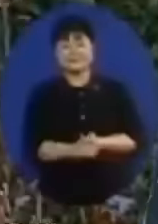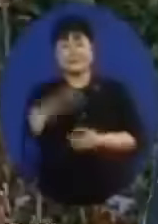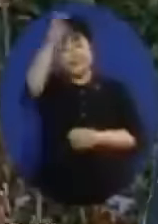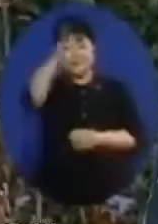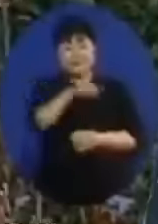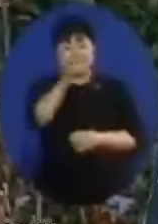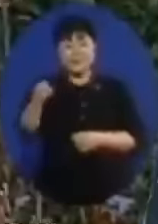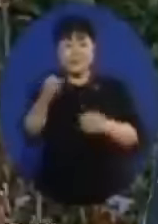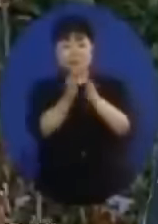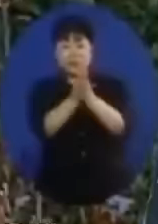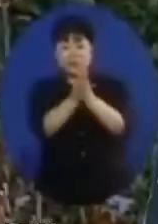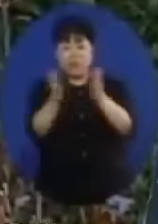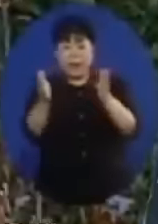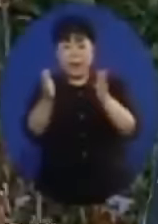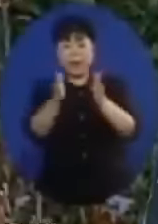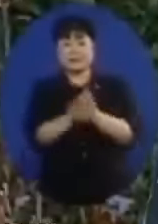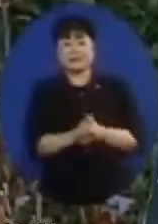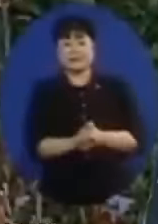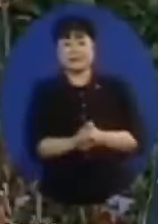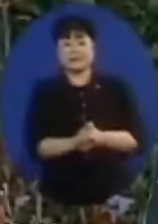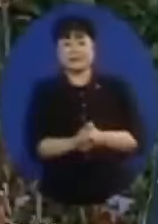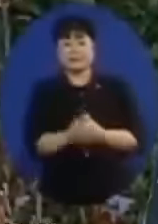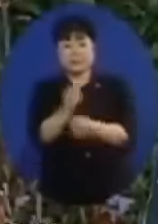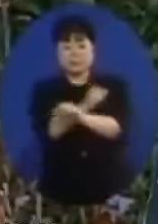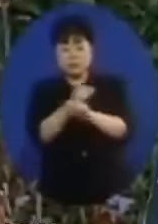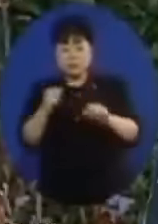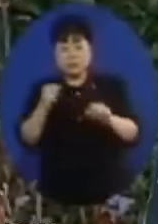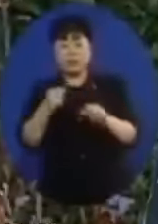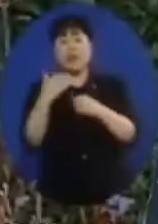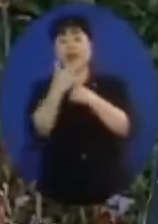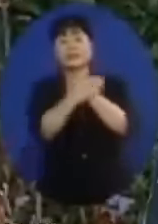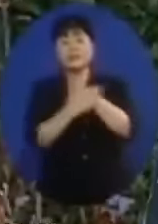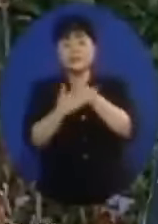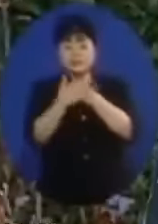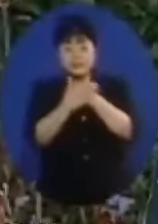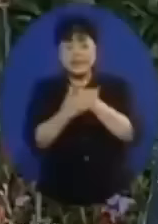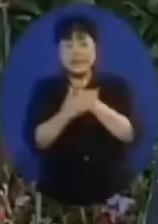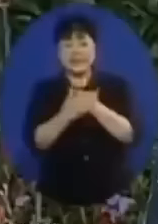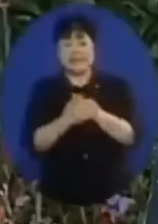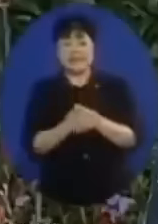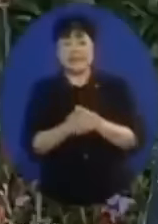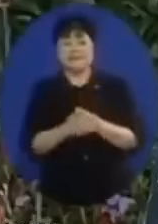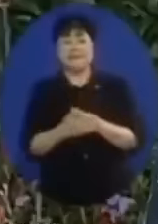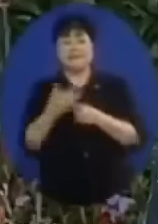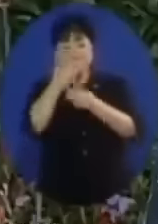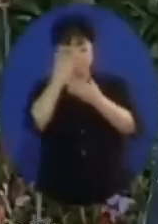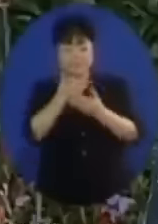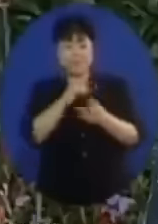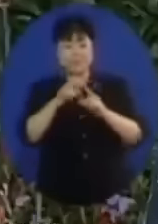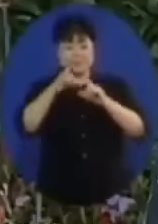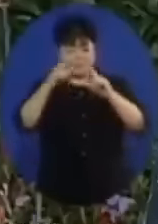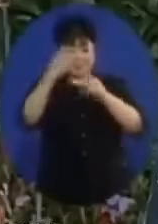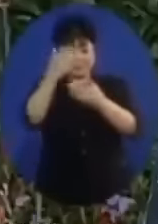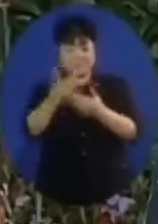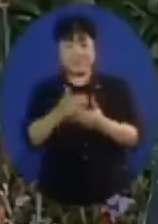십자가에서 출발한 구속의 은혜라는 제목으로 여러분과 함께 은혜를